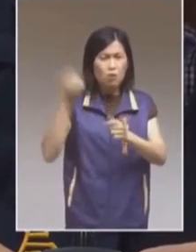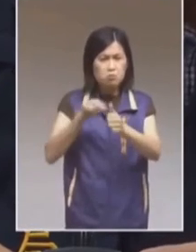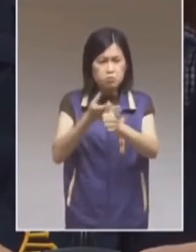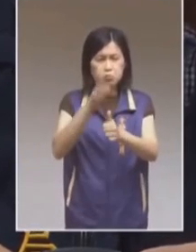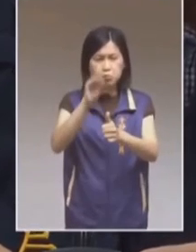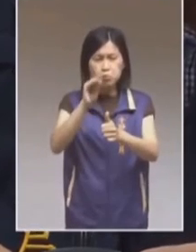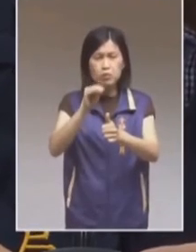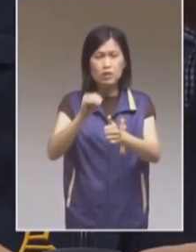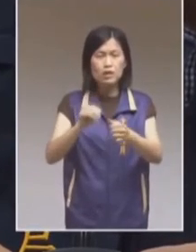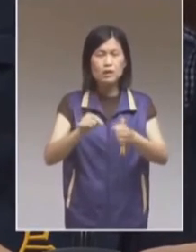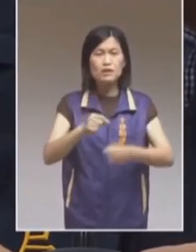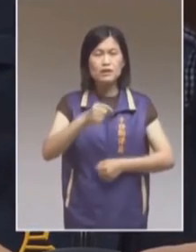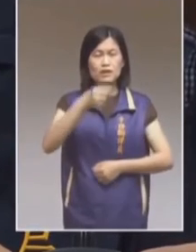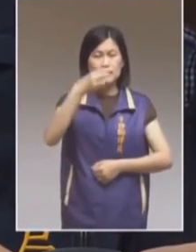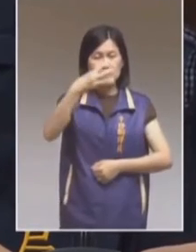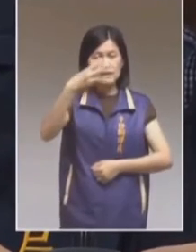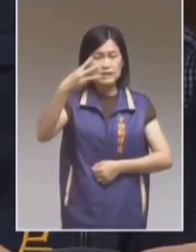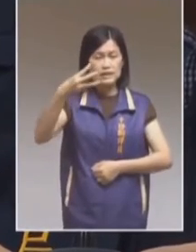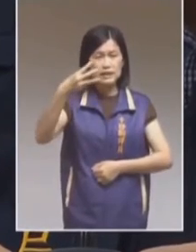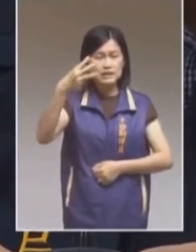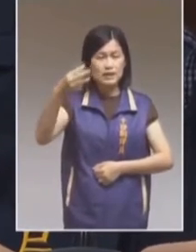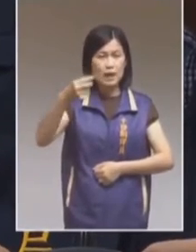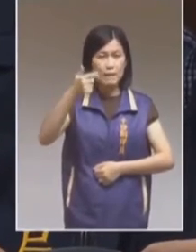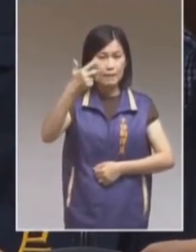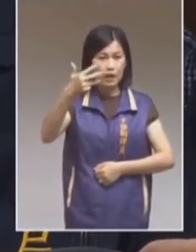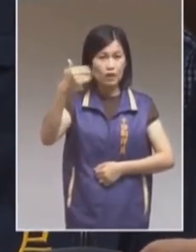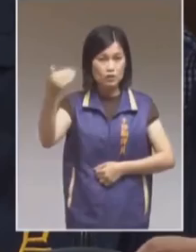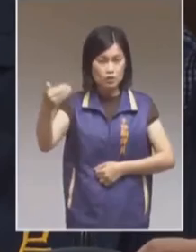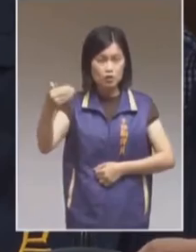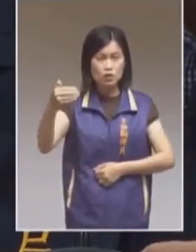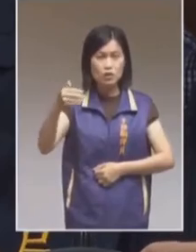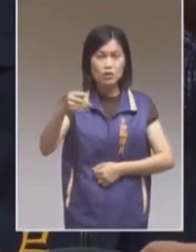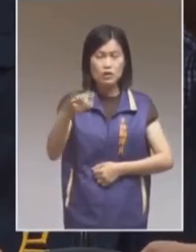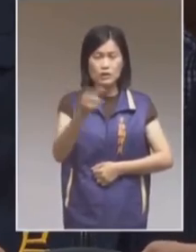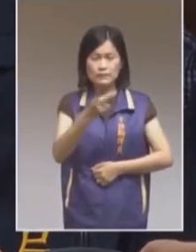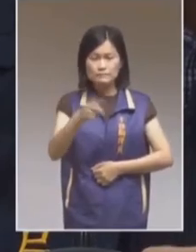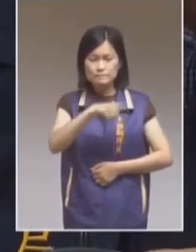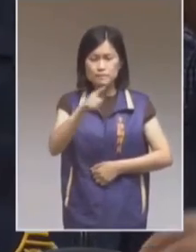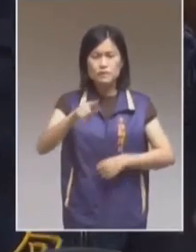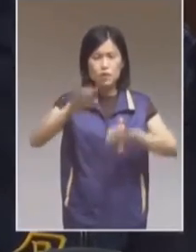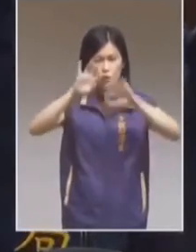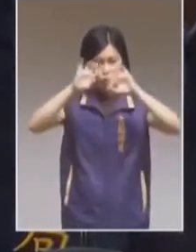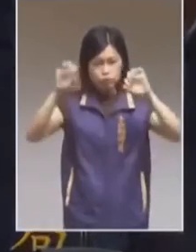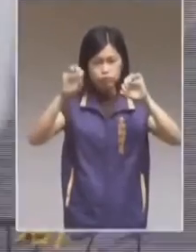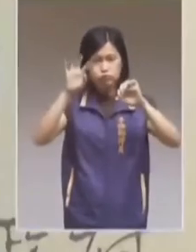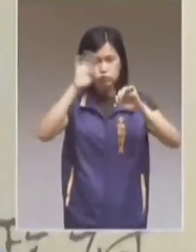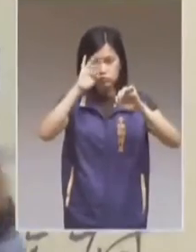两例32753及33389，这个目前在我们的厘清当中。